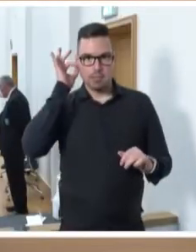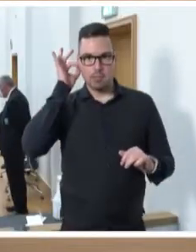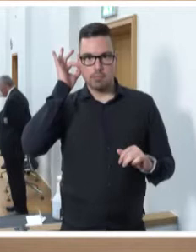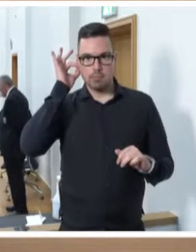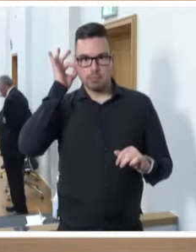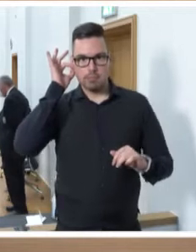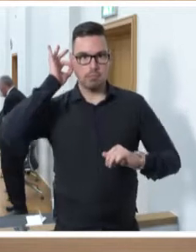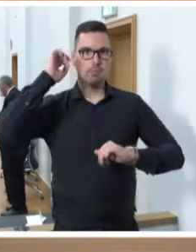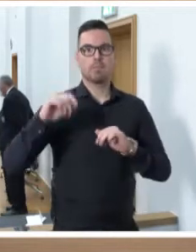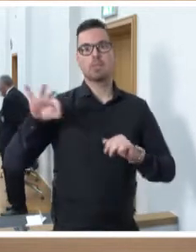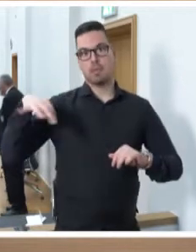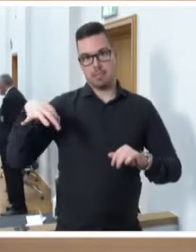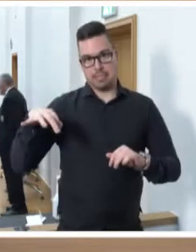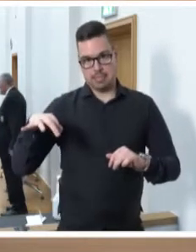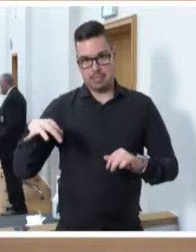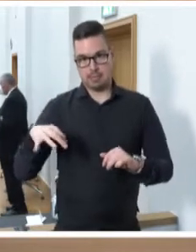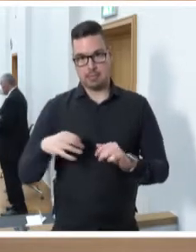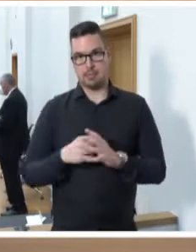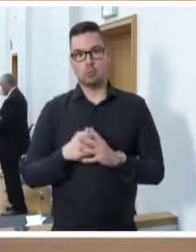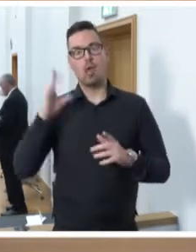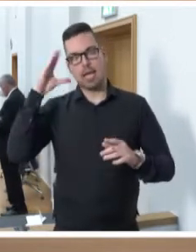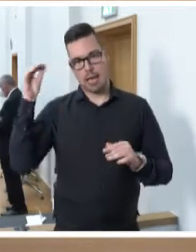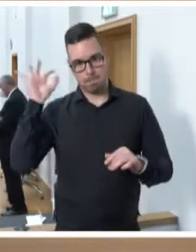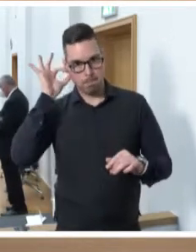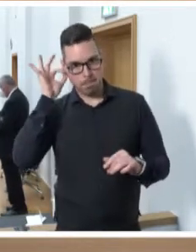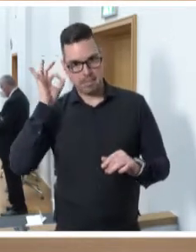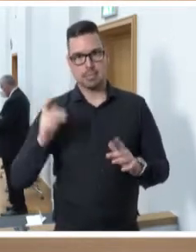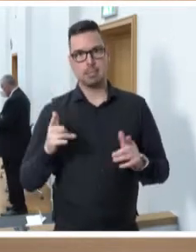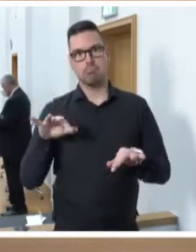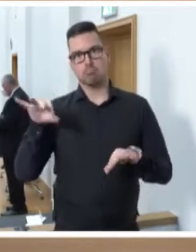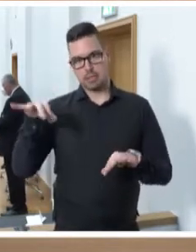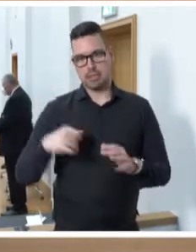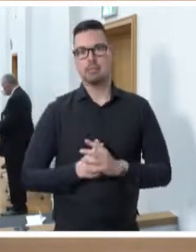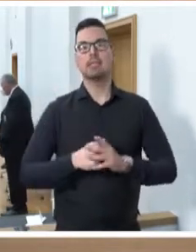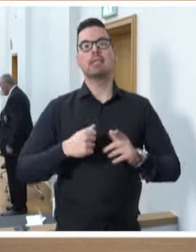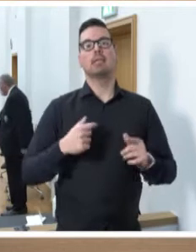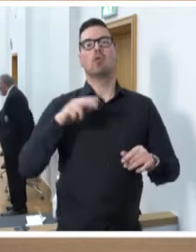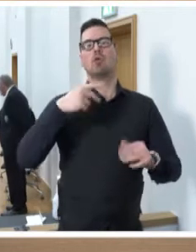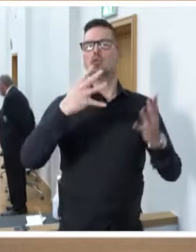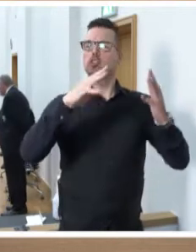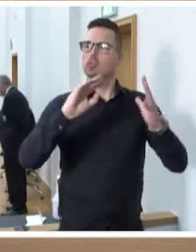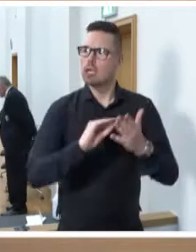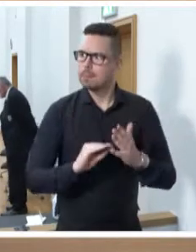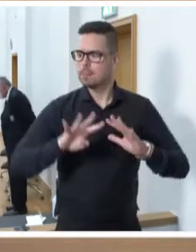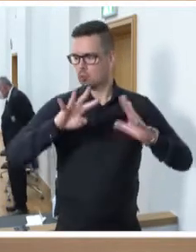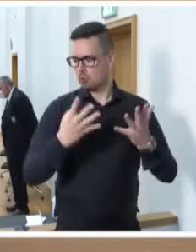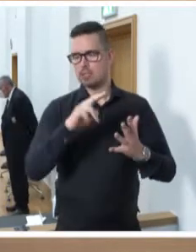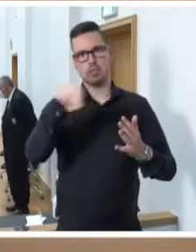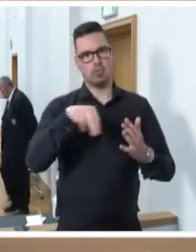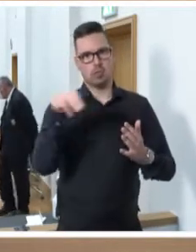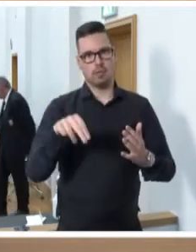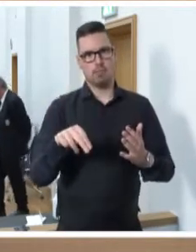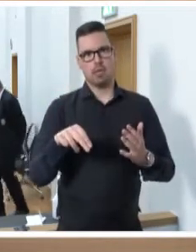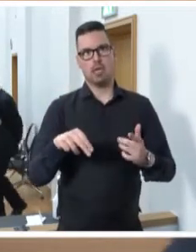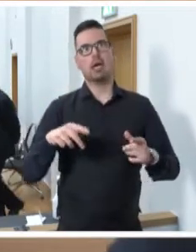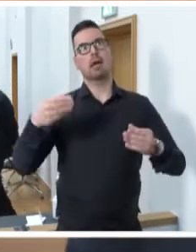Herren, liebe Kolleginnen und Kollegen, mit Schreiben vom 9. November 2021, eingegangen am 12.